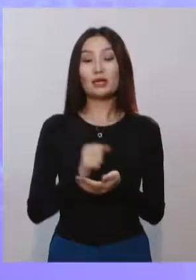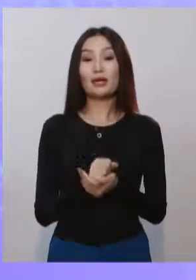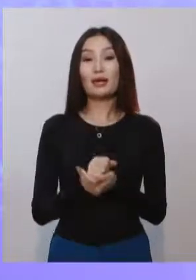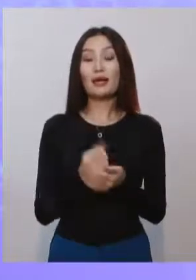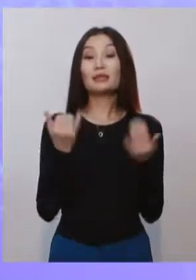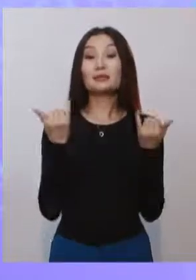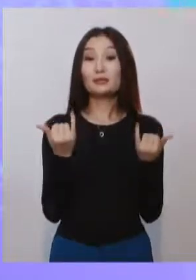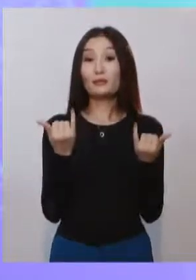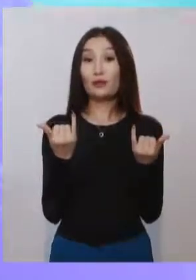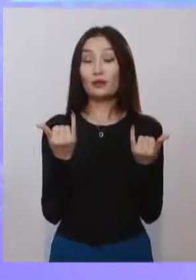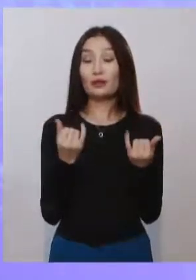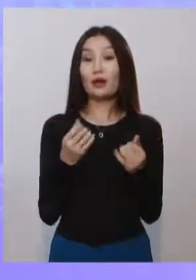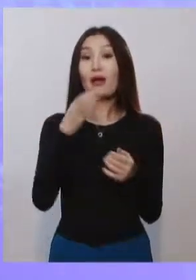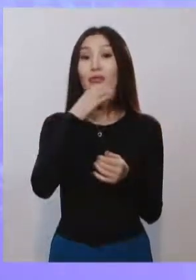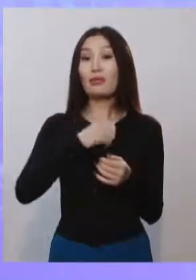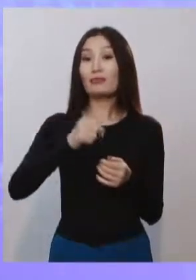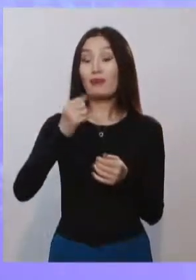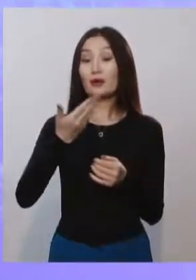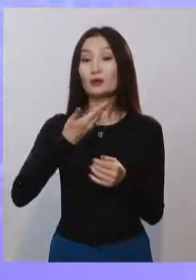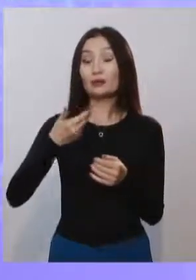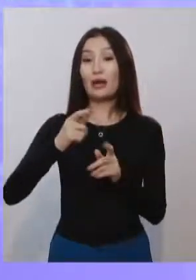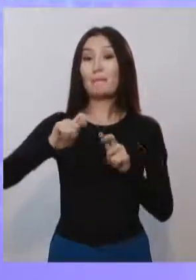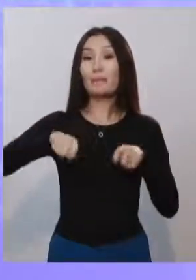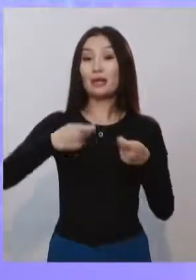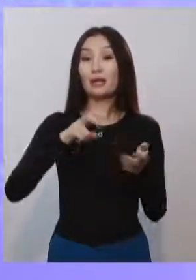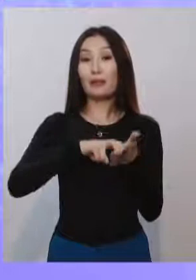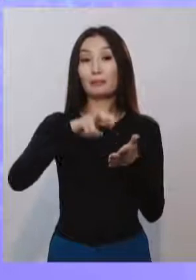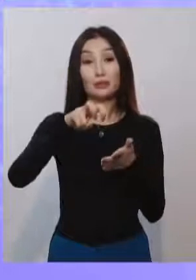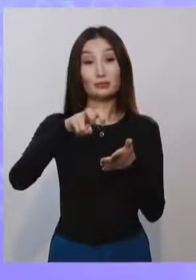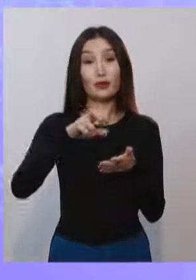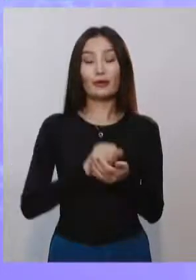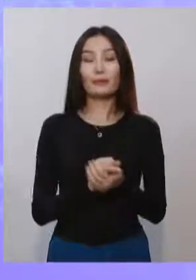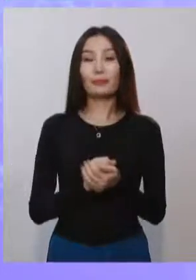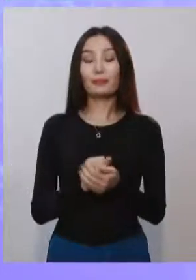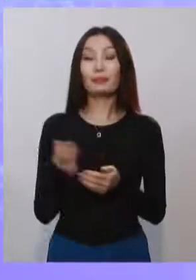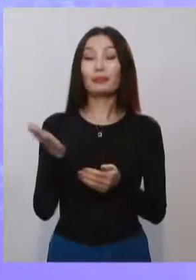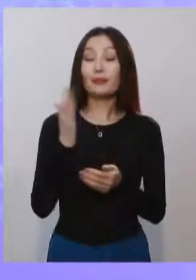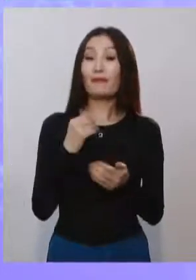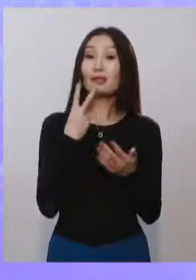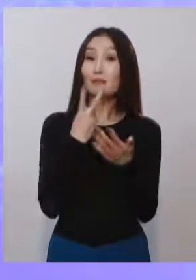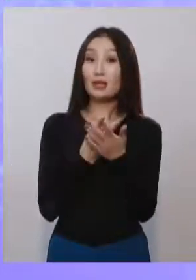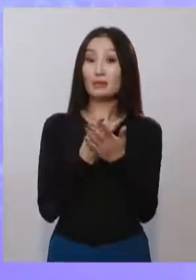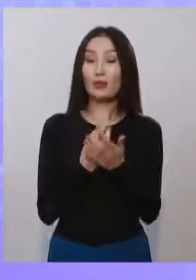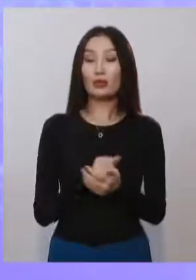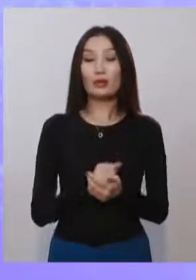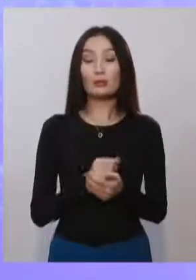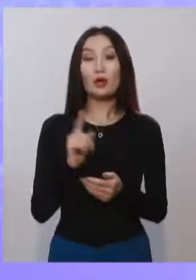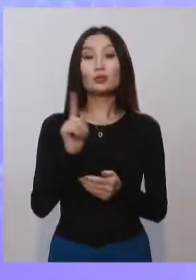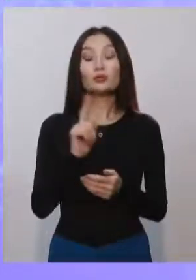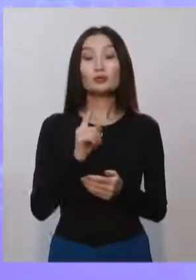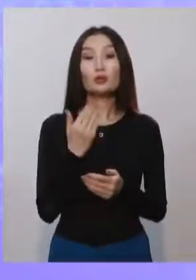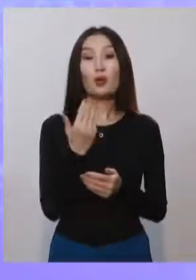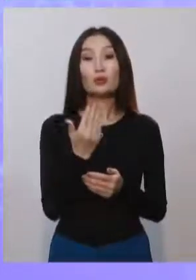сегодня дед мороз нам передал письмо давайте посмотрим что